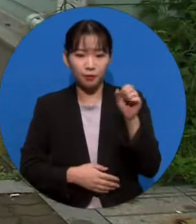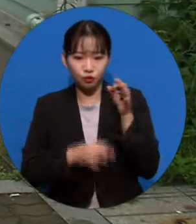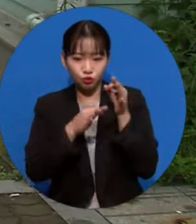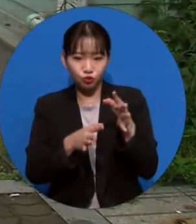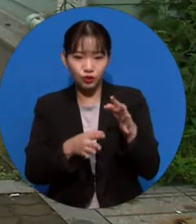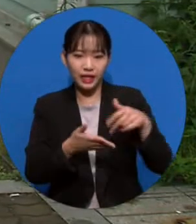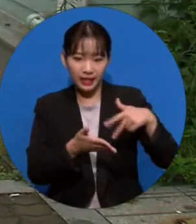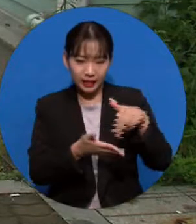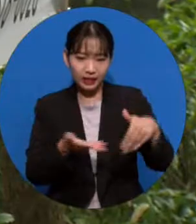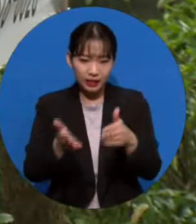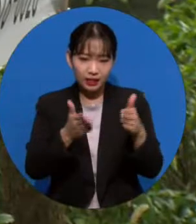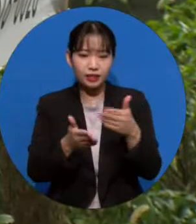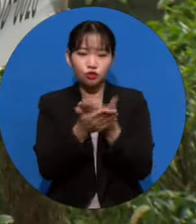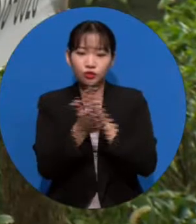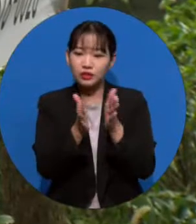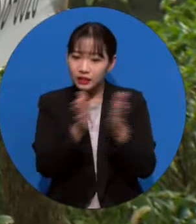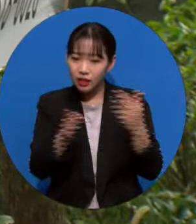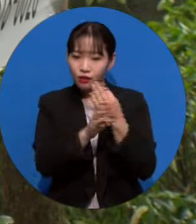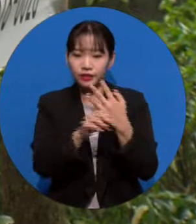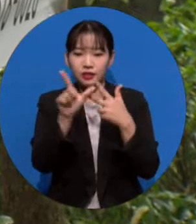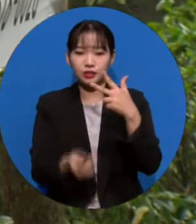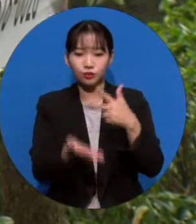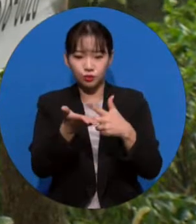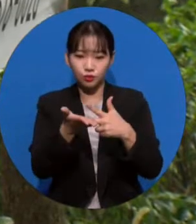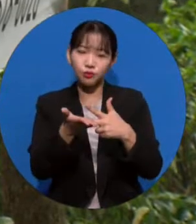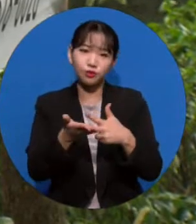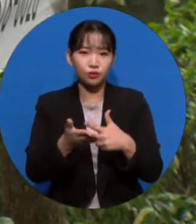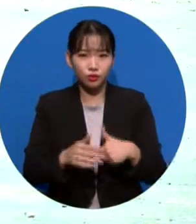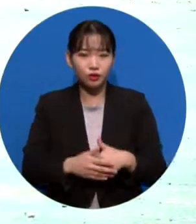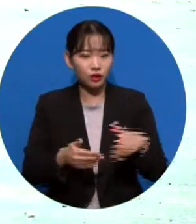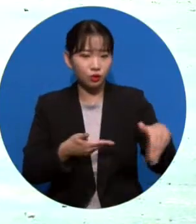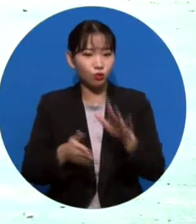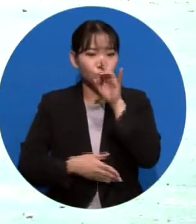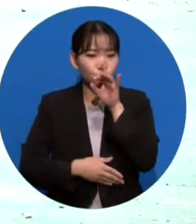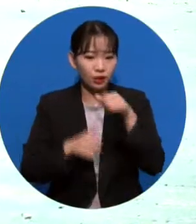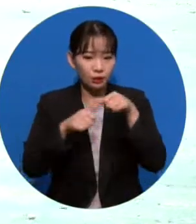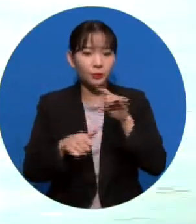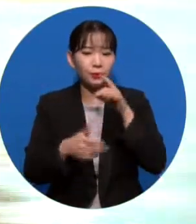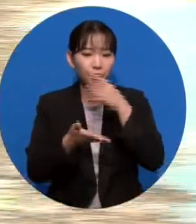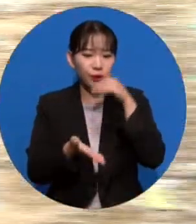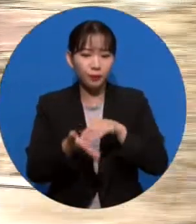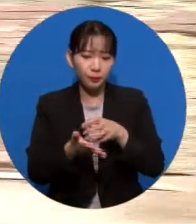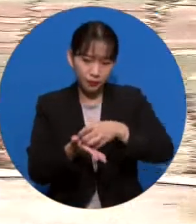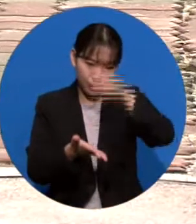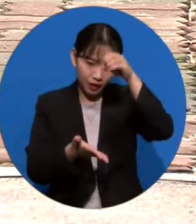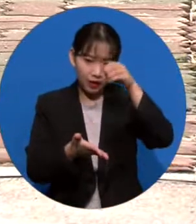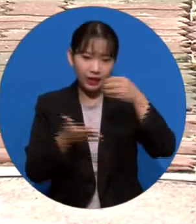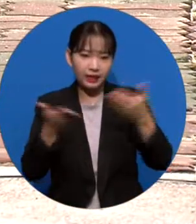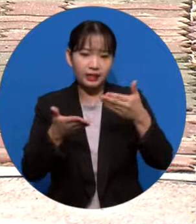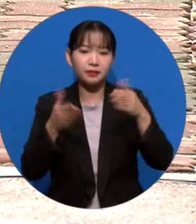보행로와 자전거도로 재포장을 시작한 건 지난달 초. 도로 한가운데의 경계석만 뽑아놓고 작업이